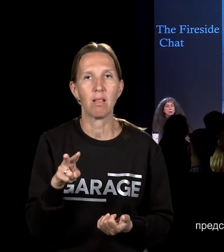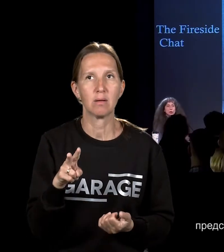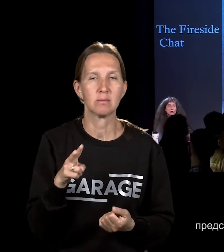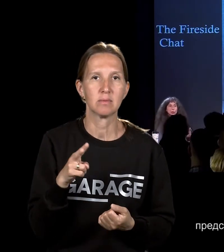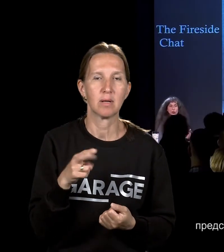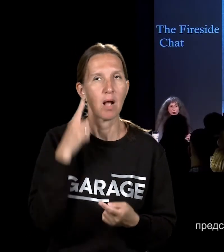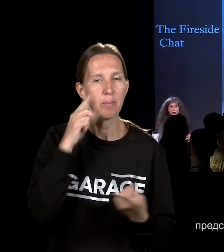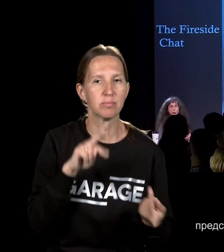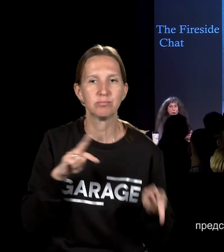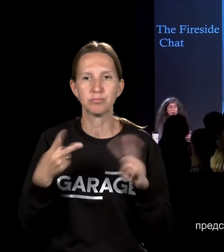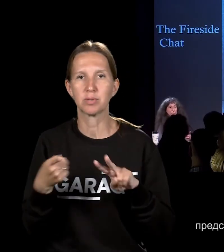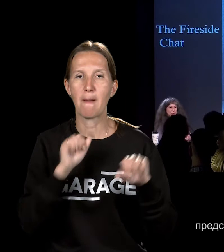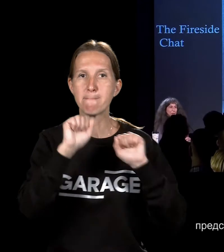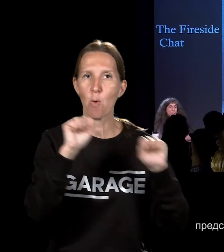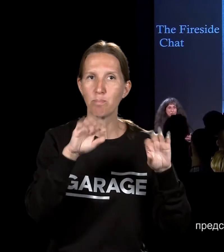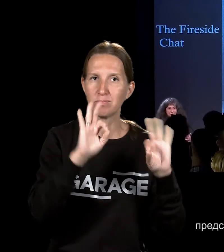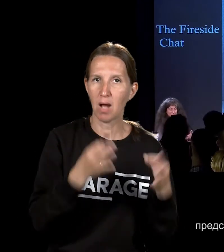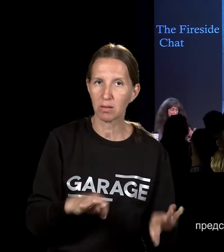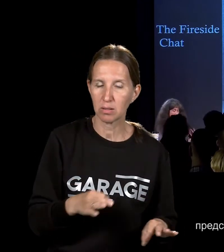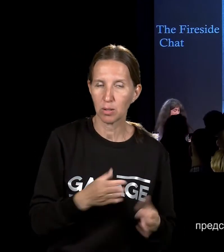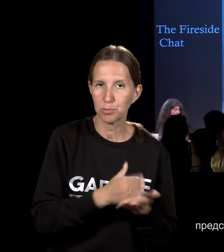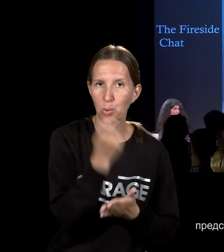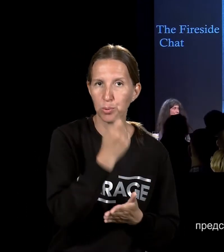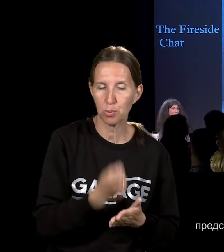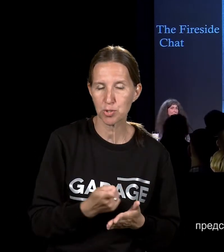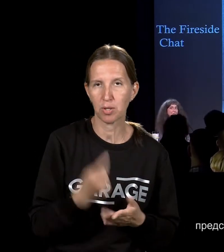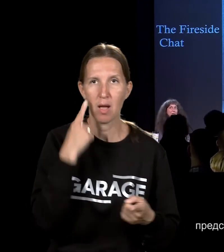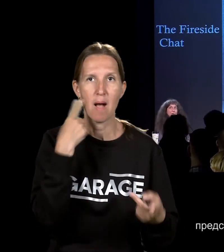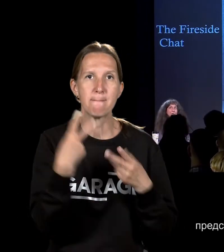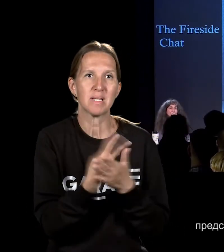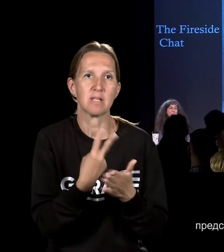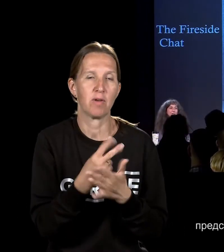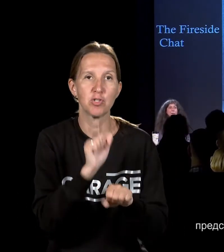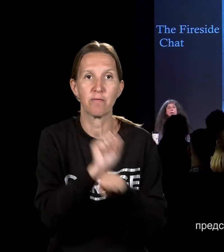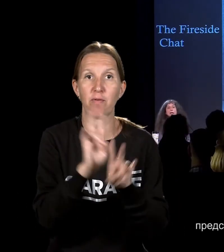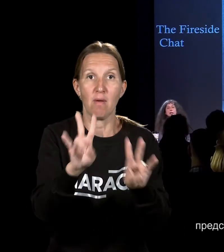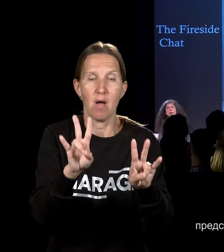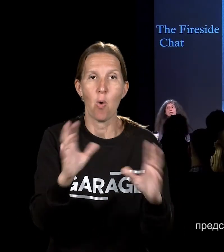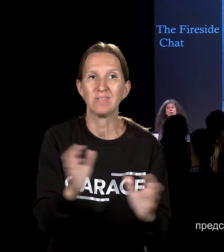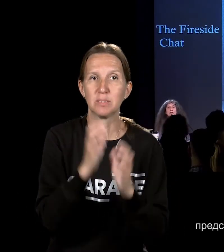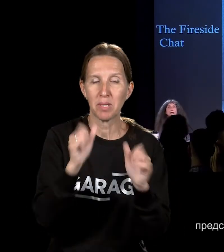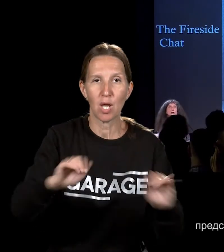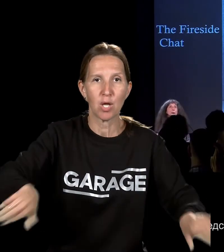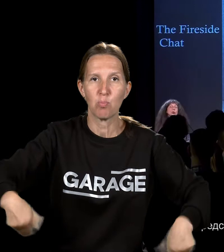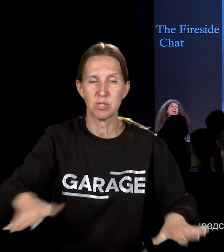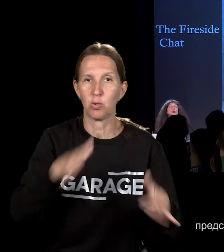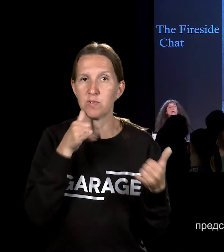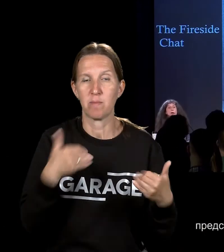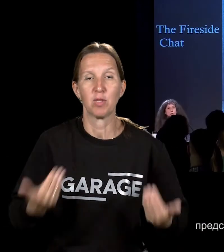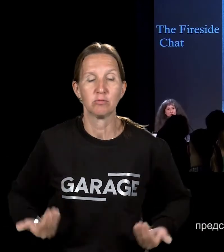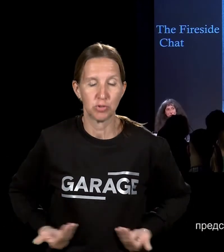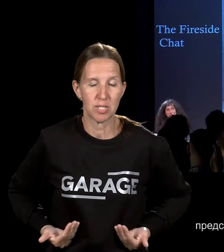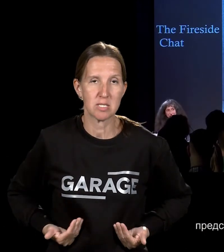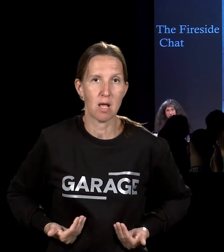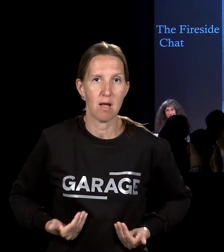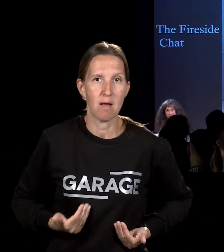момент с Сигалом, почему этот переход от поп-артного художника, представляющего оцепенение и пустоту